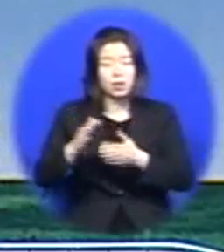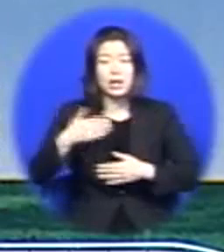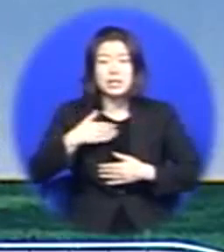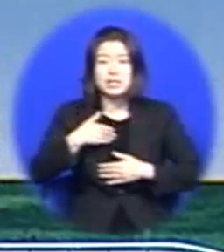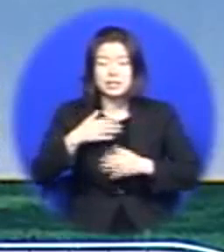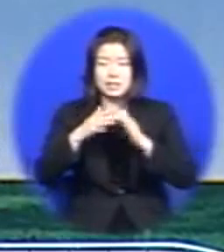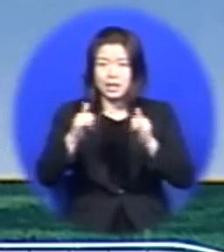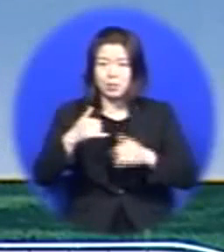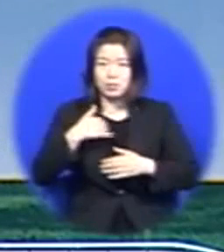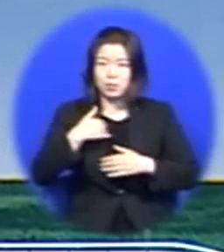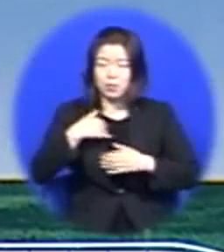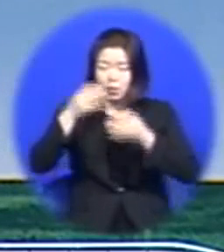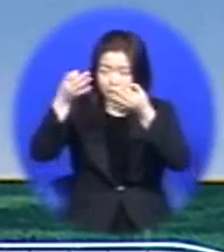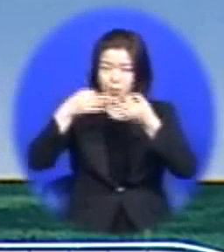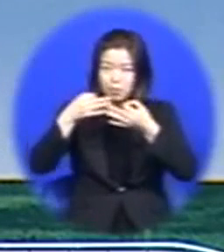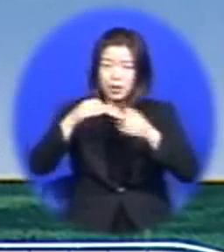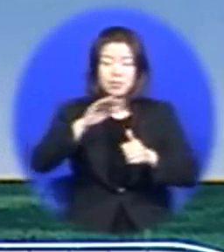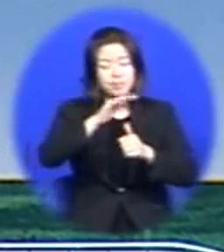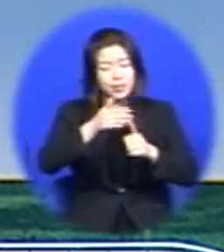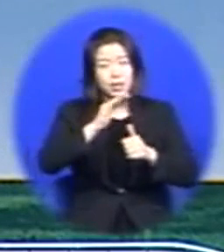보면 착하다고 이야기를 합니다.